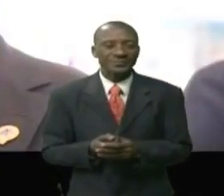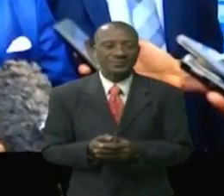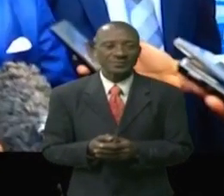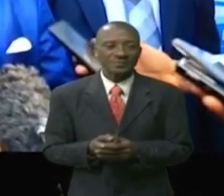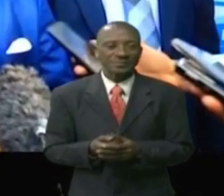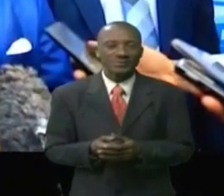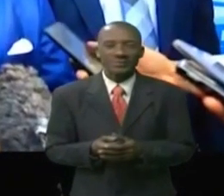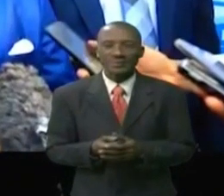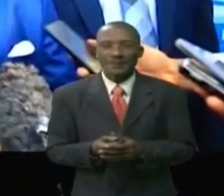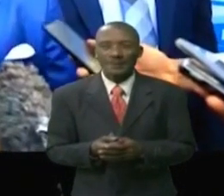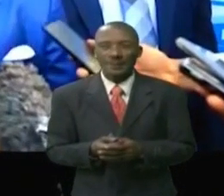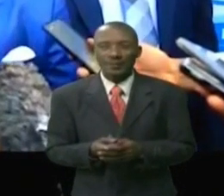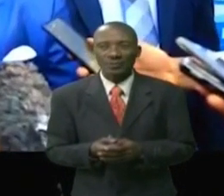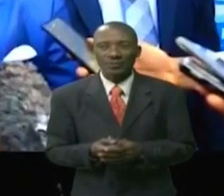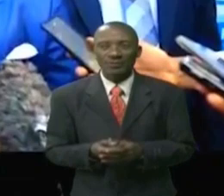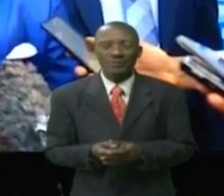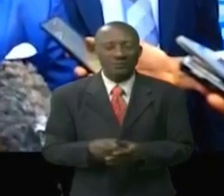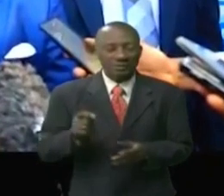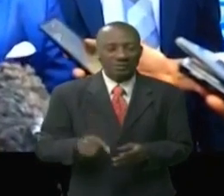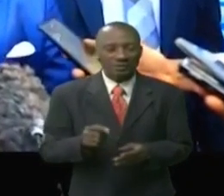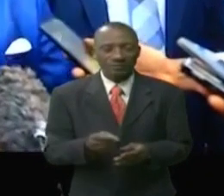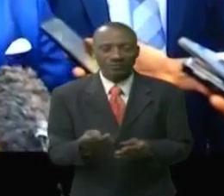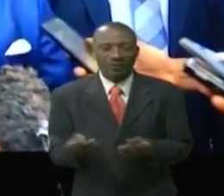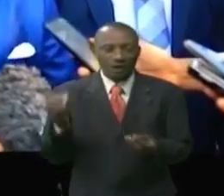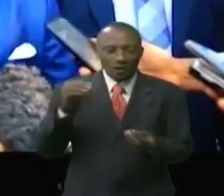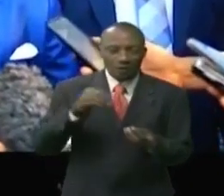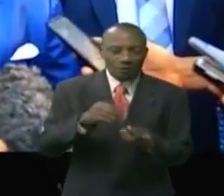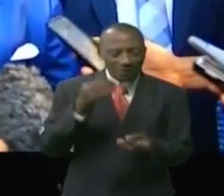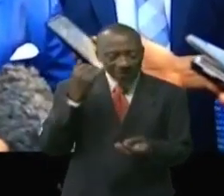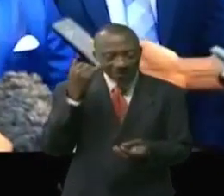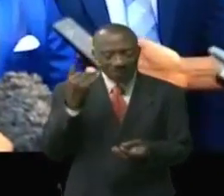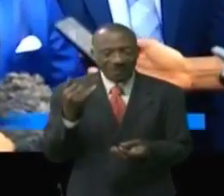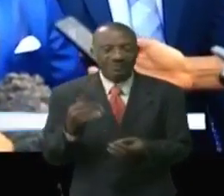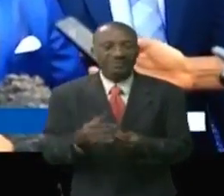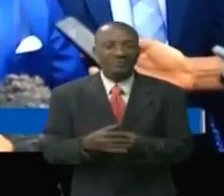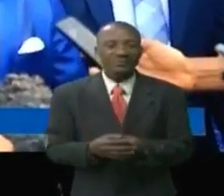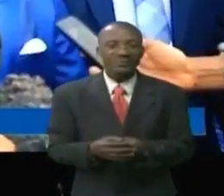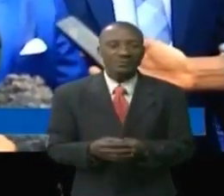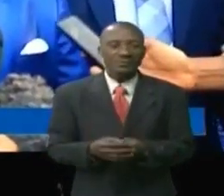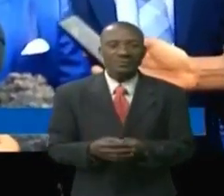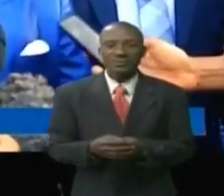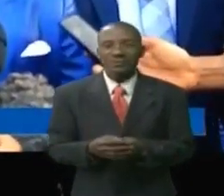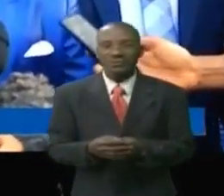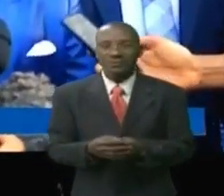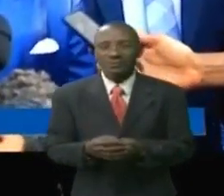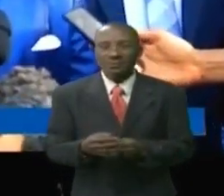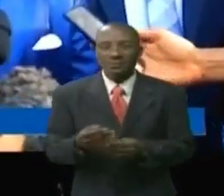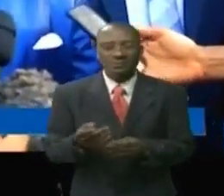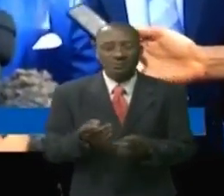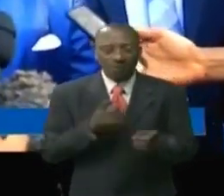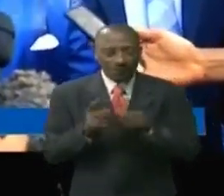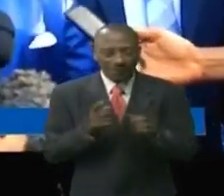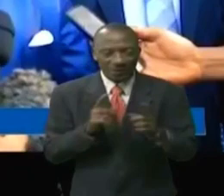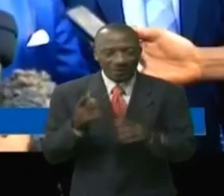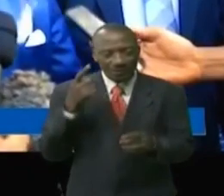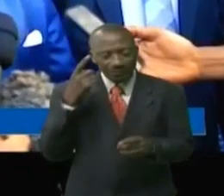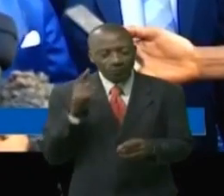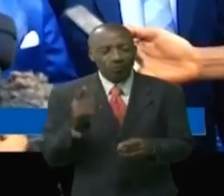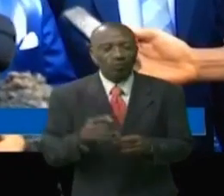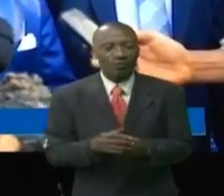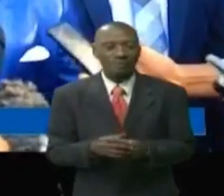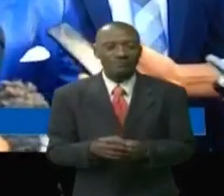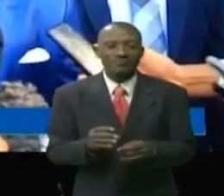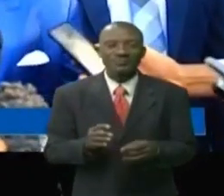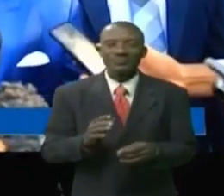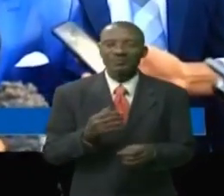arriver à nous relier à tous ces pays-l construire des routes parler de la route signifie beaucoup de choses là-dedans faut avoir une main d'œuvre